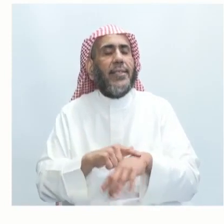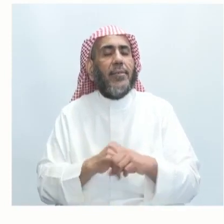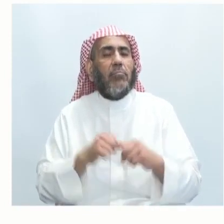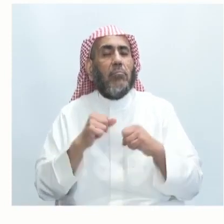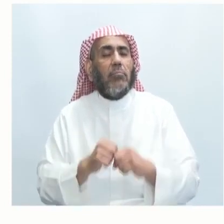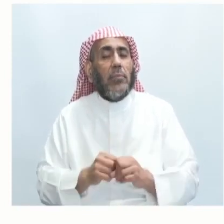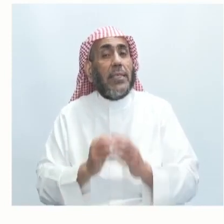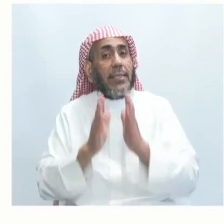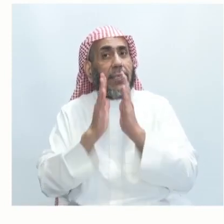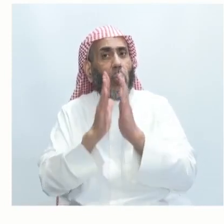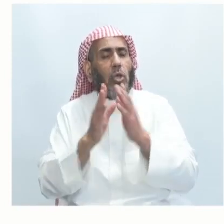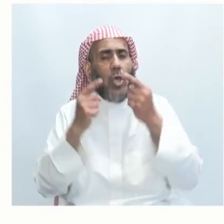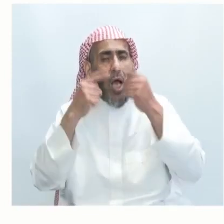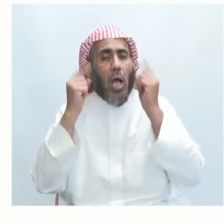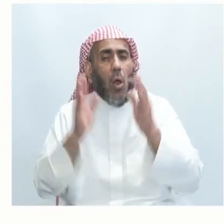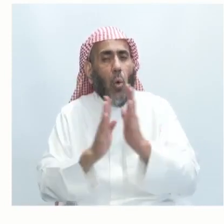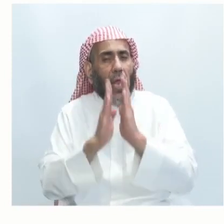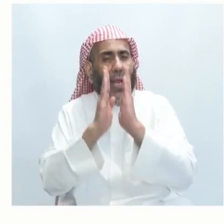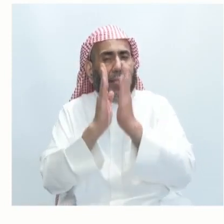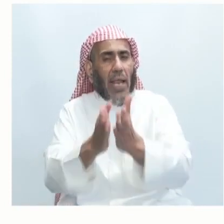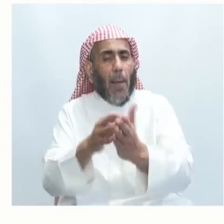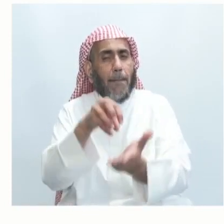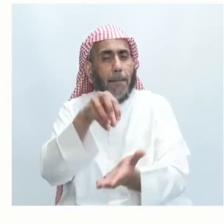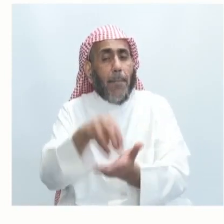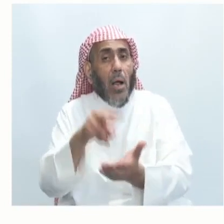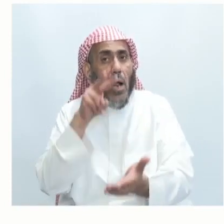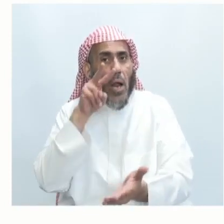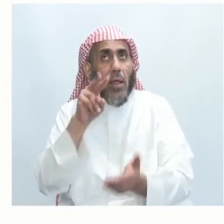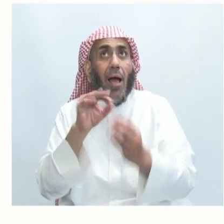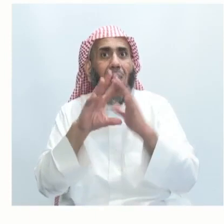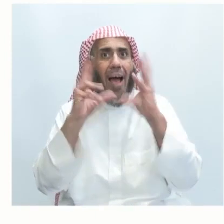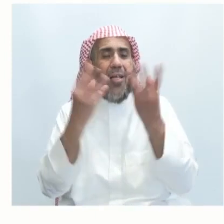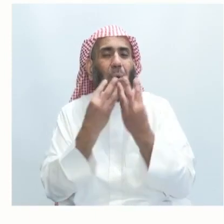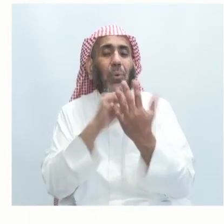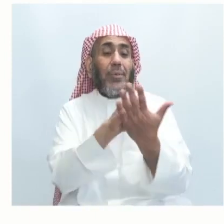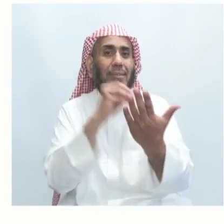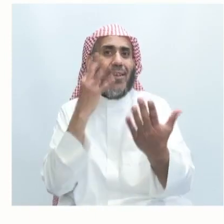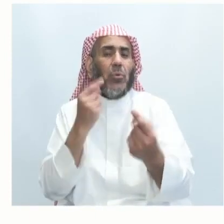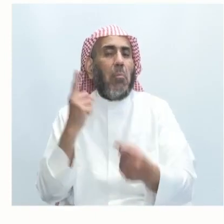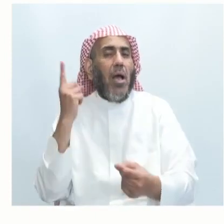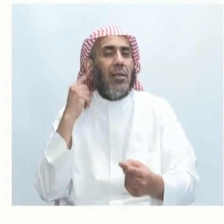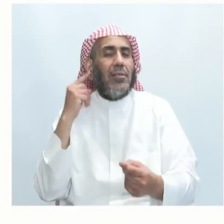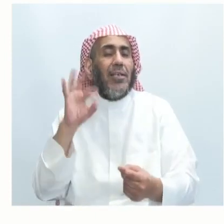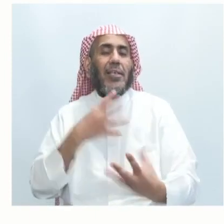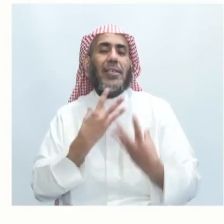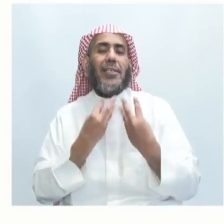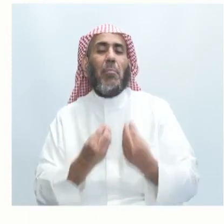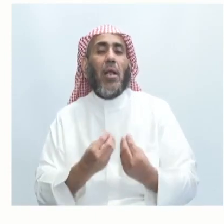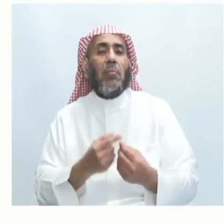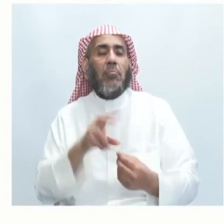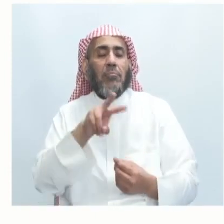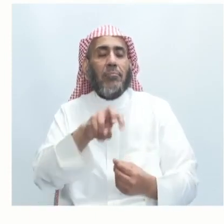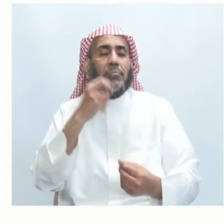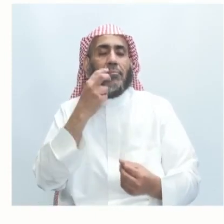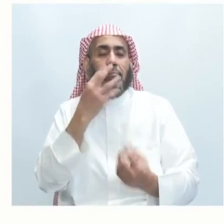عندما تتوجه الحواس الى شيء ما كالنظر الى منظر جذاب او سماع صوت جميل او شم